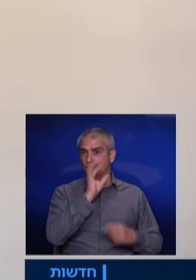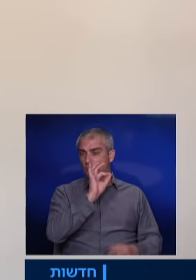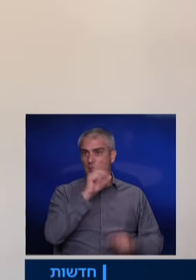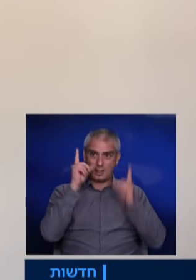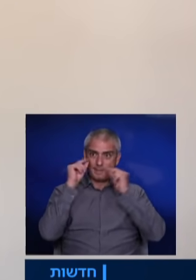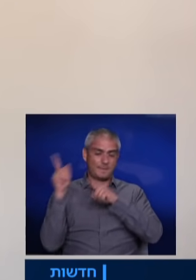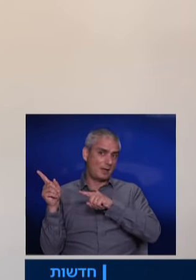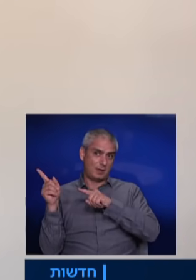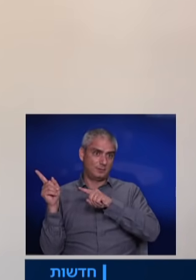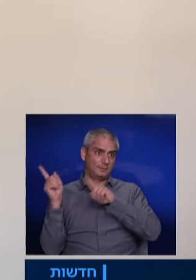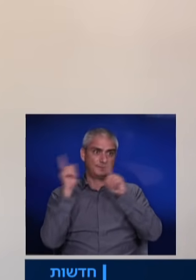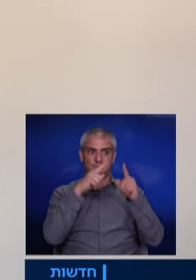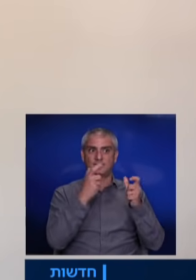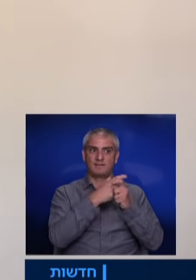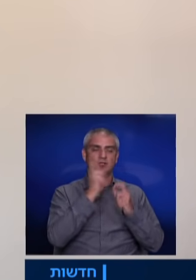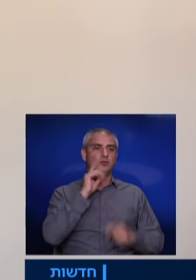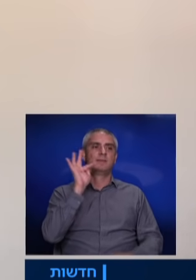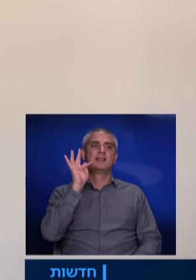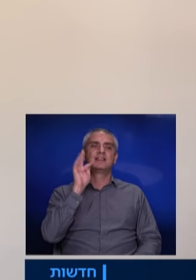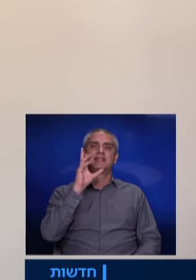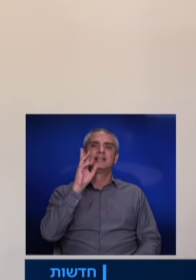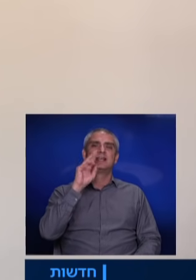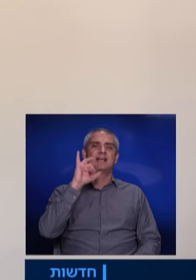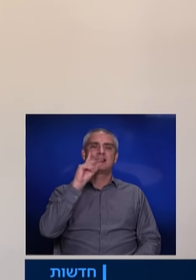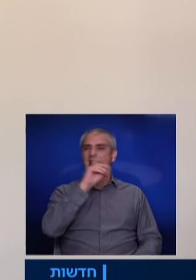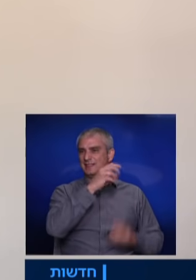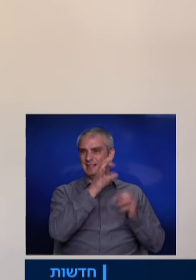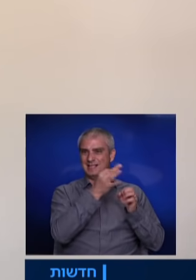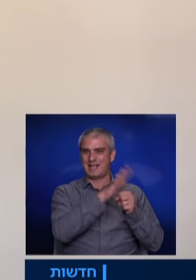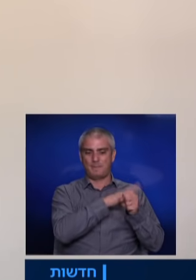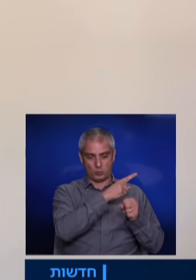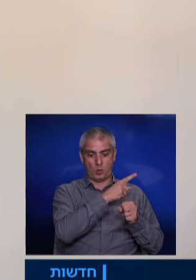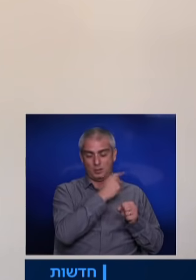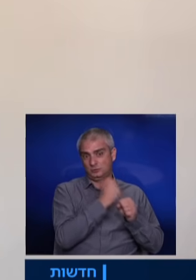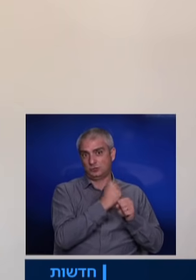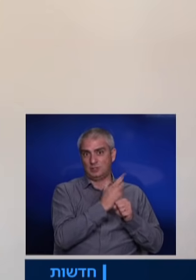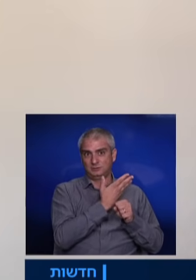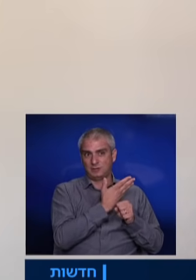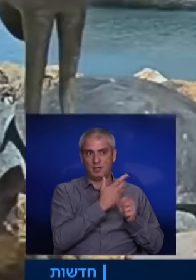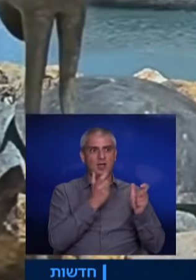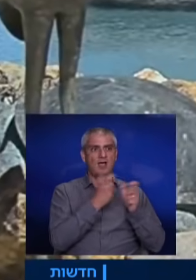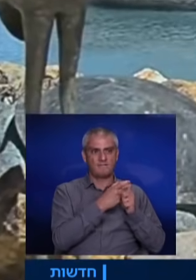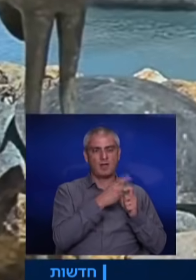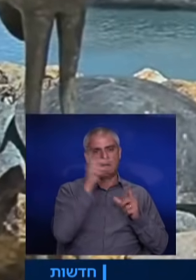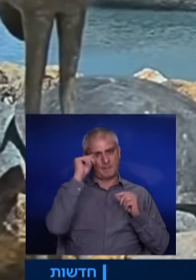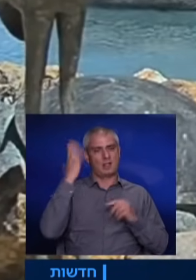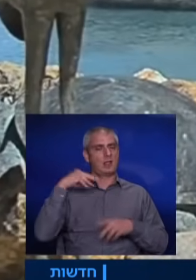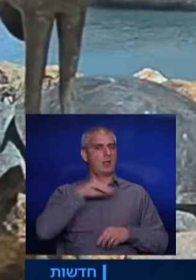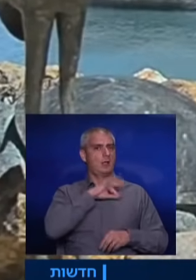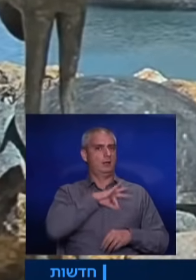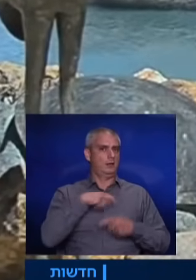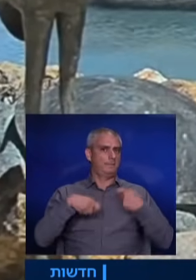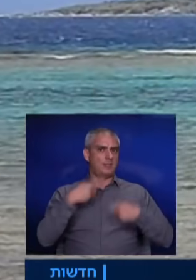ברקת לפירמה בשם טרידנט, פעייה בתולה, שניהלה חברה שבה לברקת היו